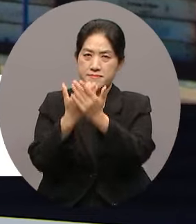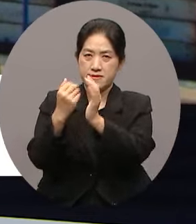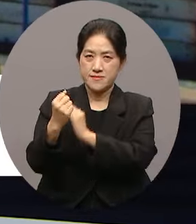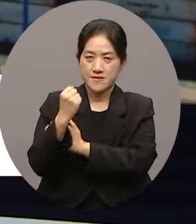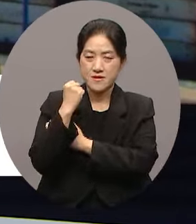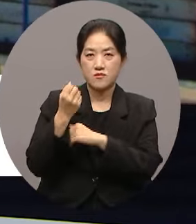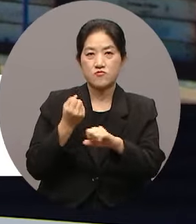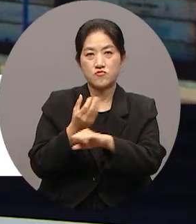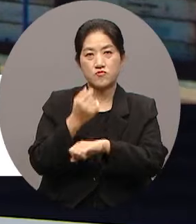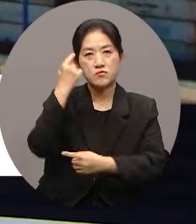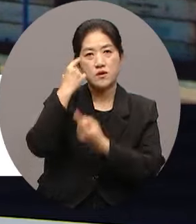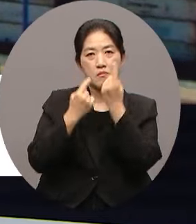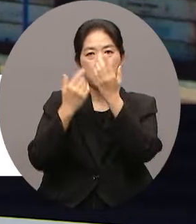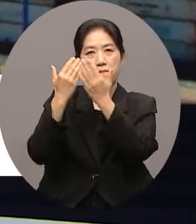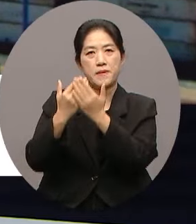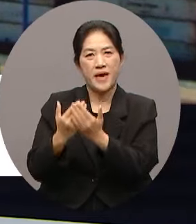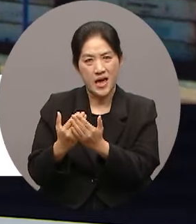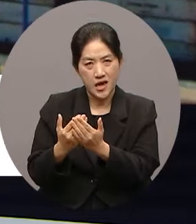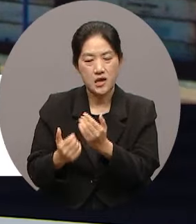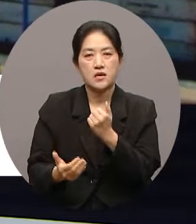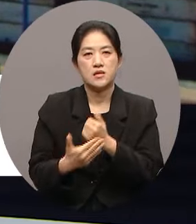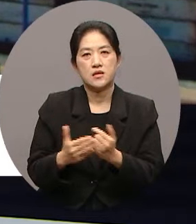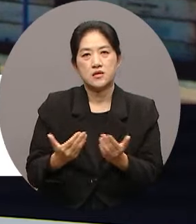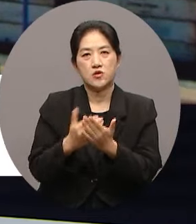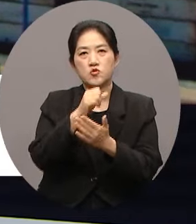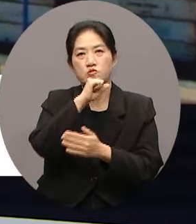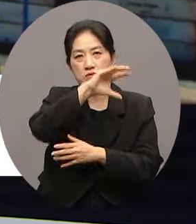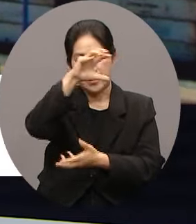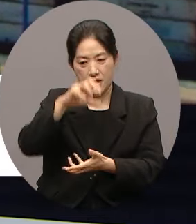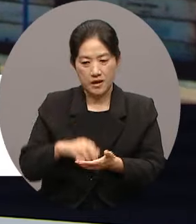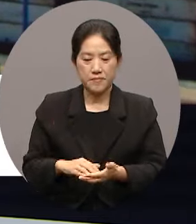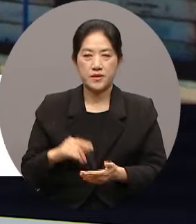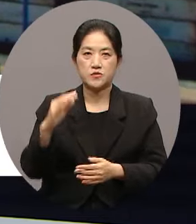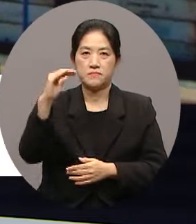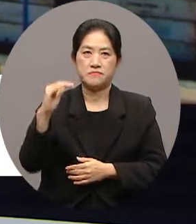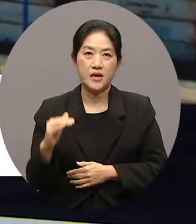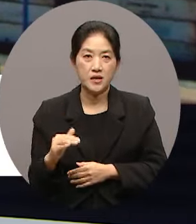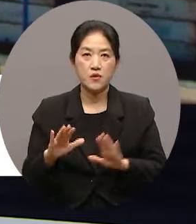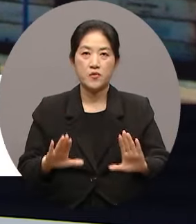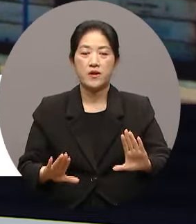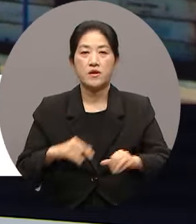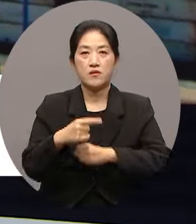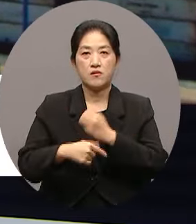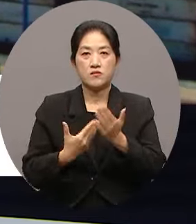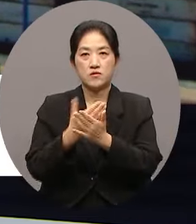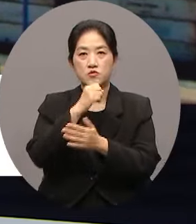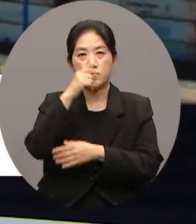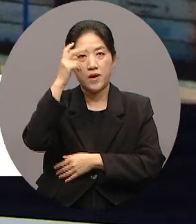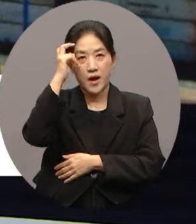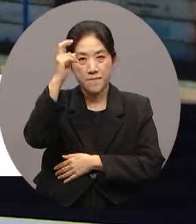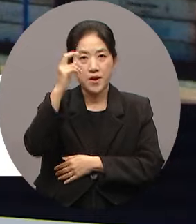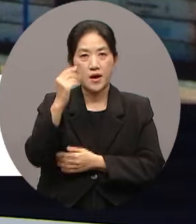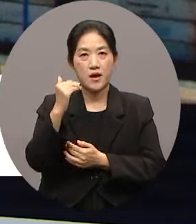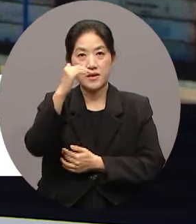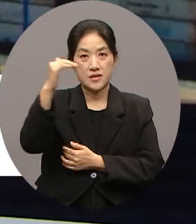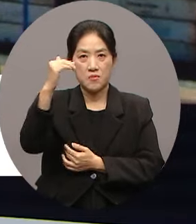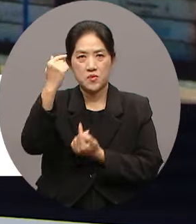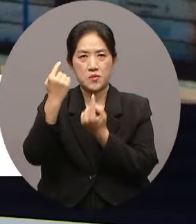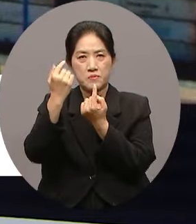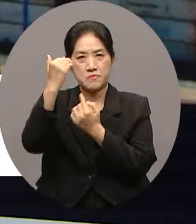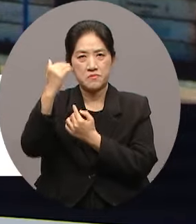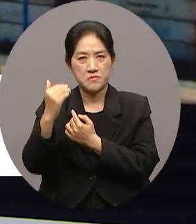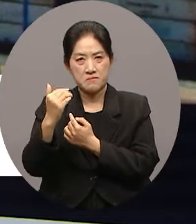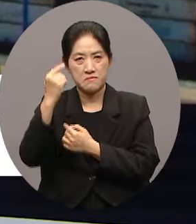수출이 예상보다 뒷걸음질 치면서 성장률을 끌어내렸습니다. 올해 연간 성장률 전망이 조정될